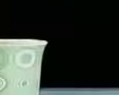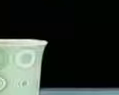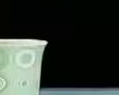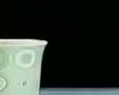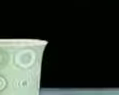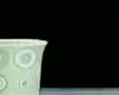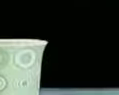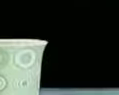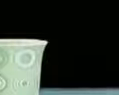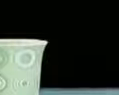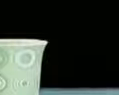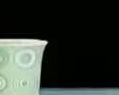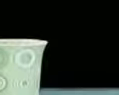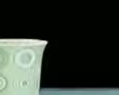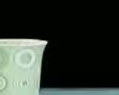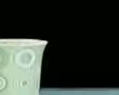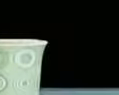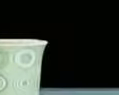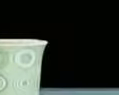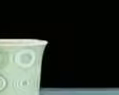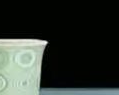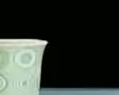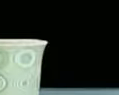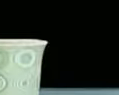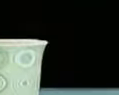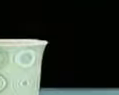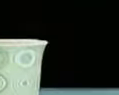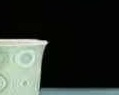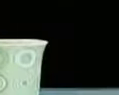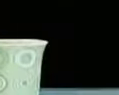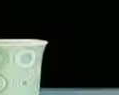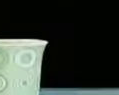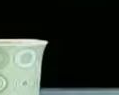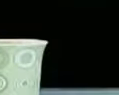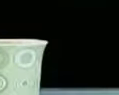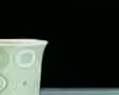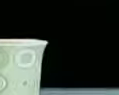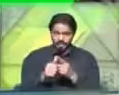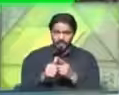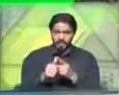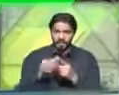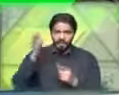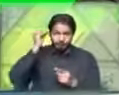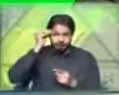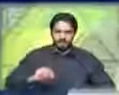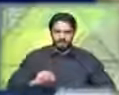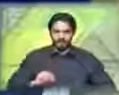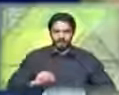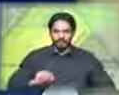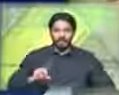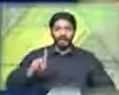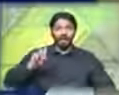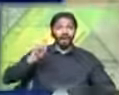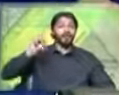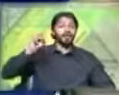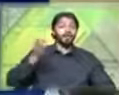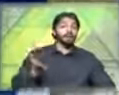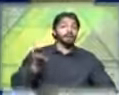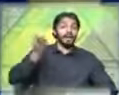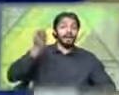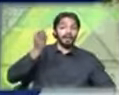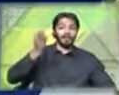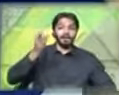ووهبنا لداود سليمان نعم العبد إنه أواب. الله عز وجل